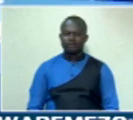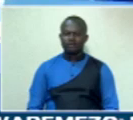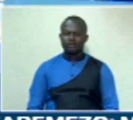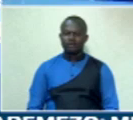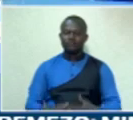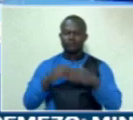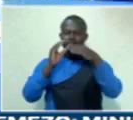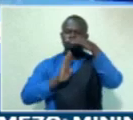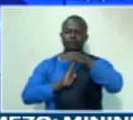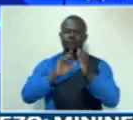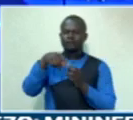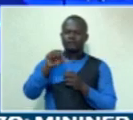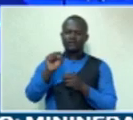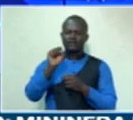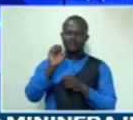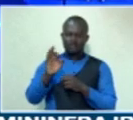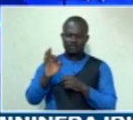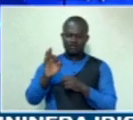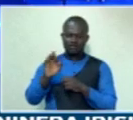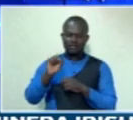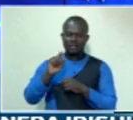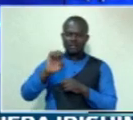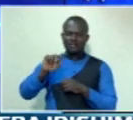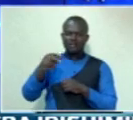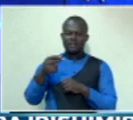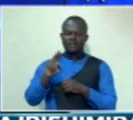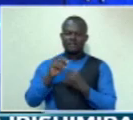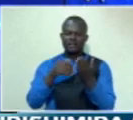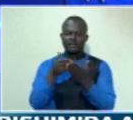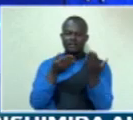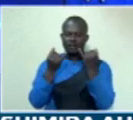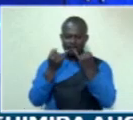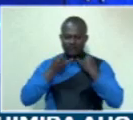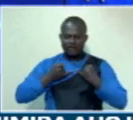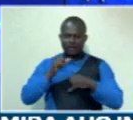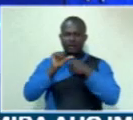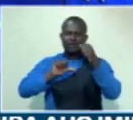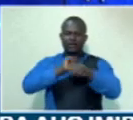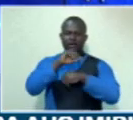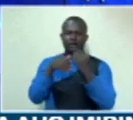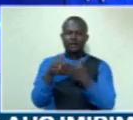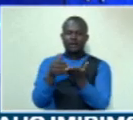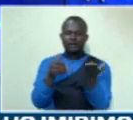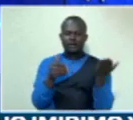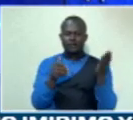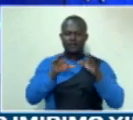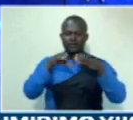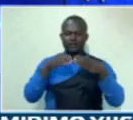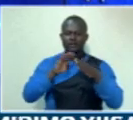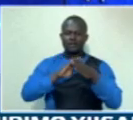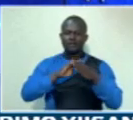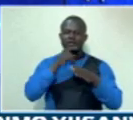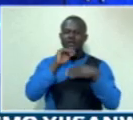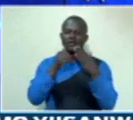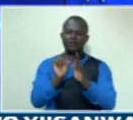umuyobozi mukuru wa PSF Stephen Ruzibiza watubwiraga kubijyanye n'itsinda